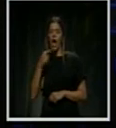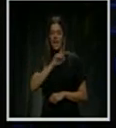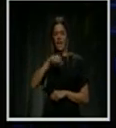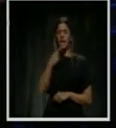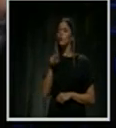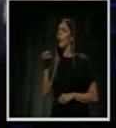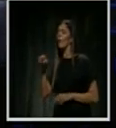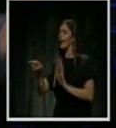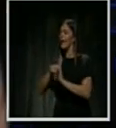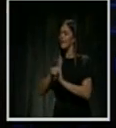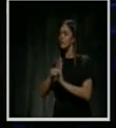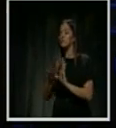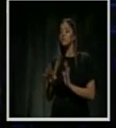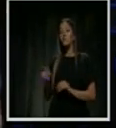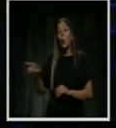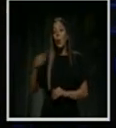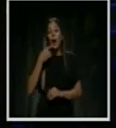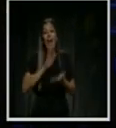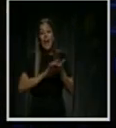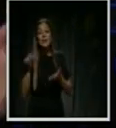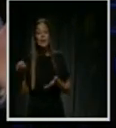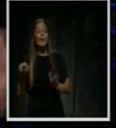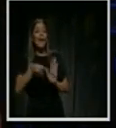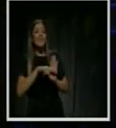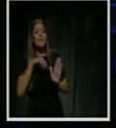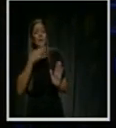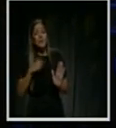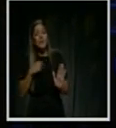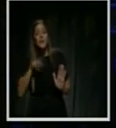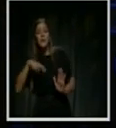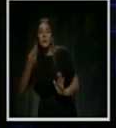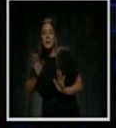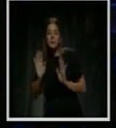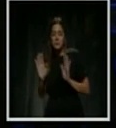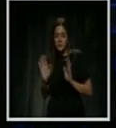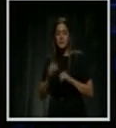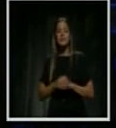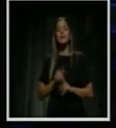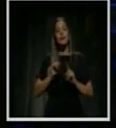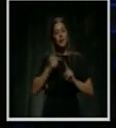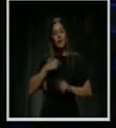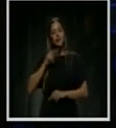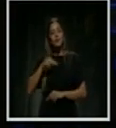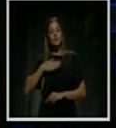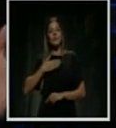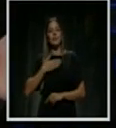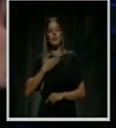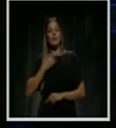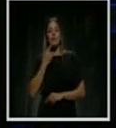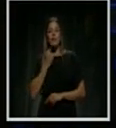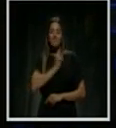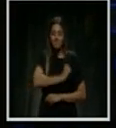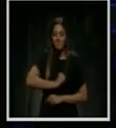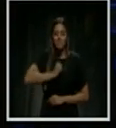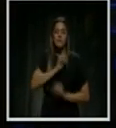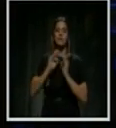negattivi. Dak għal-ewwel stess, jiġifieri m'għandix għalfejn nirrepetiha jien, però nibda billi wkoll jiena nestend il-kondoljanzi tiegħi lill-familja Muscat li diġà